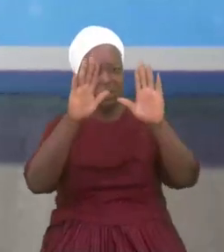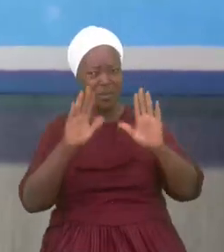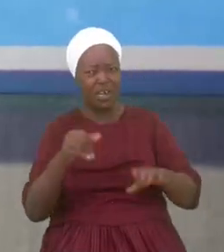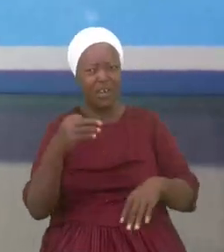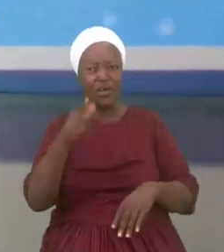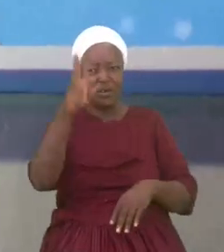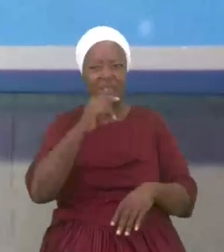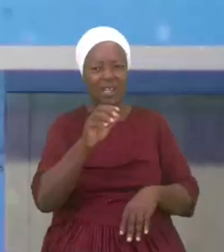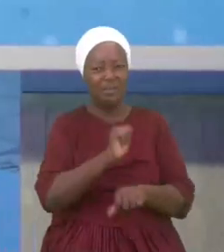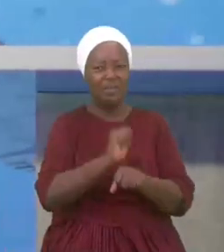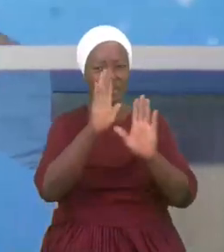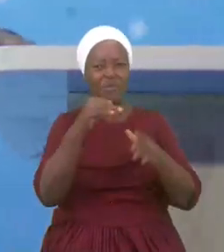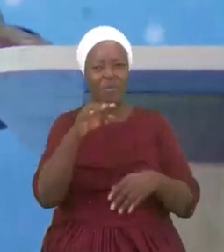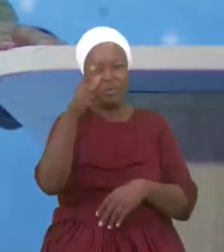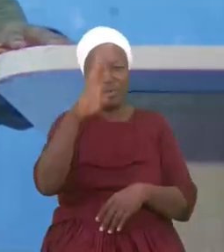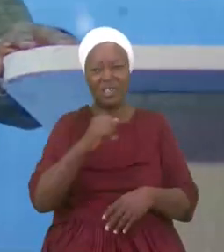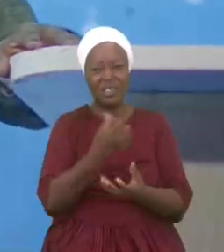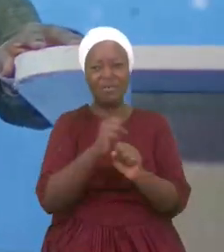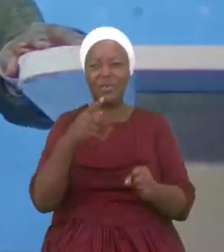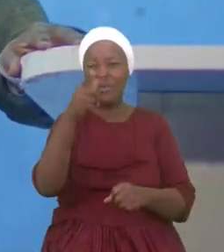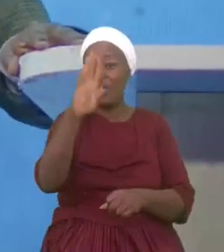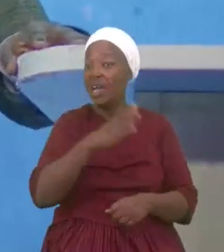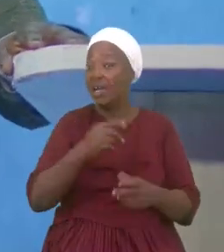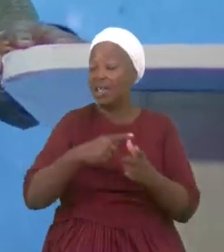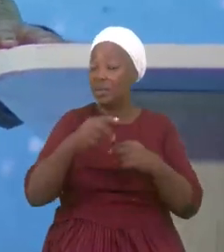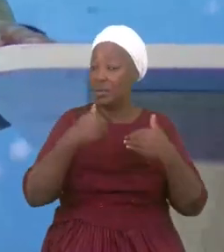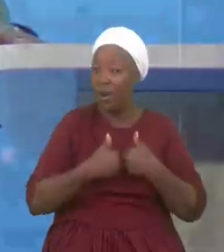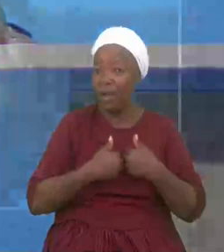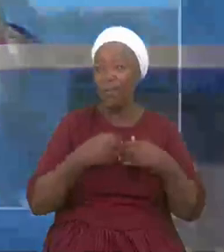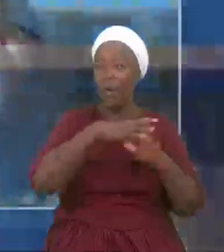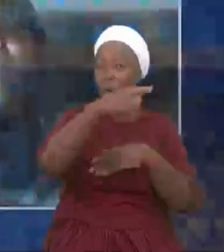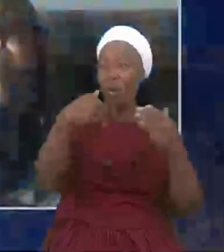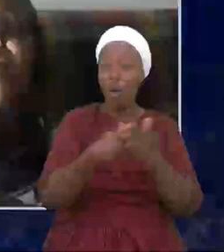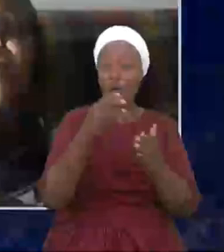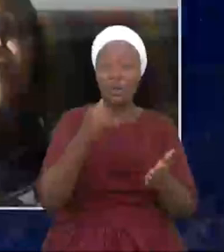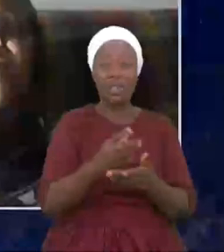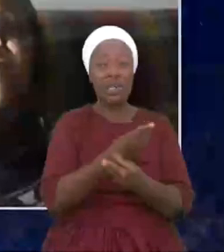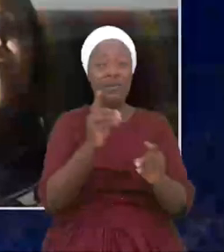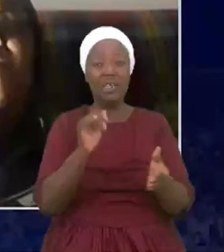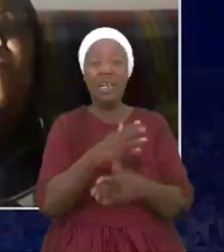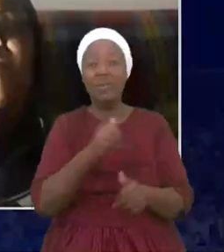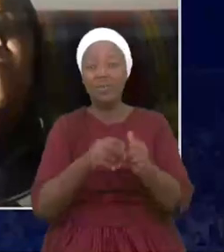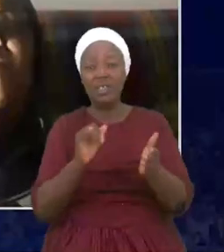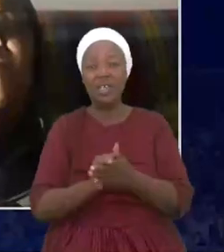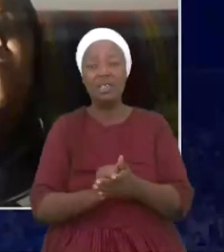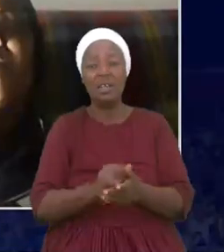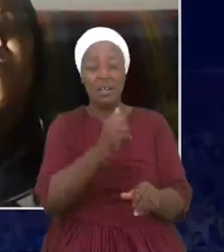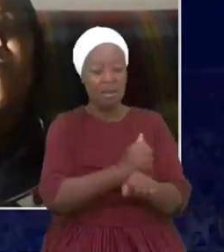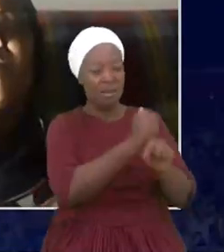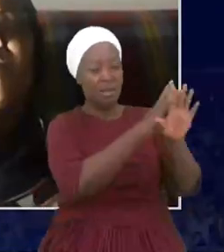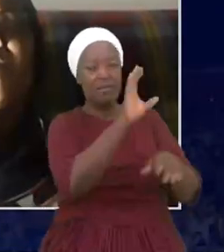la et puis vous aurez les produits de Dieu les miracles de Dieu le salut de Dieu